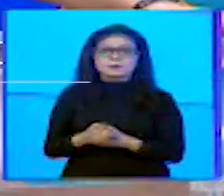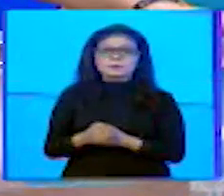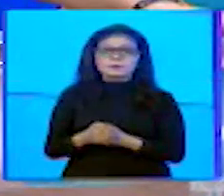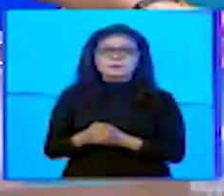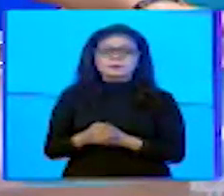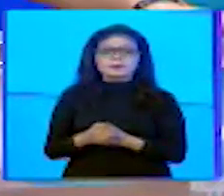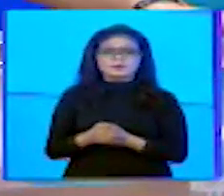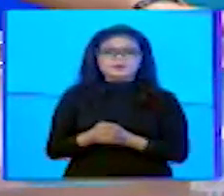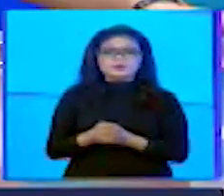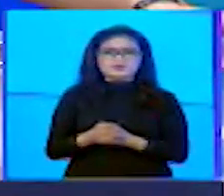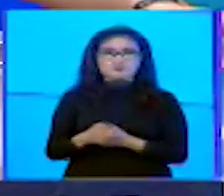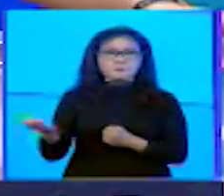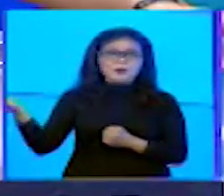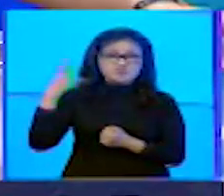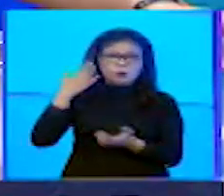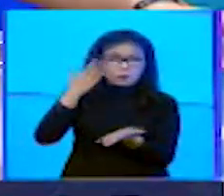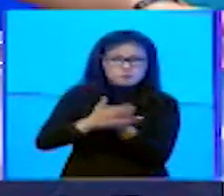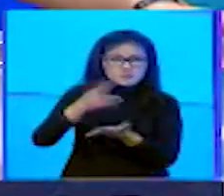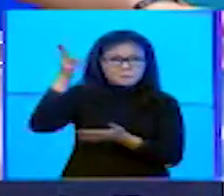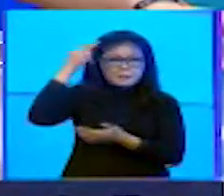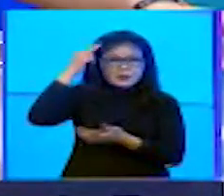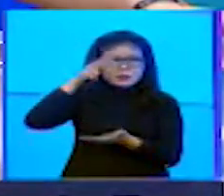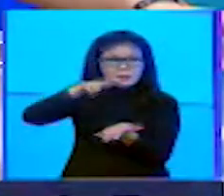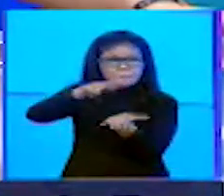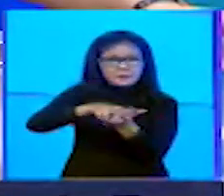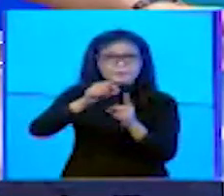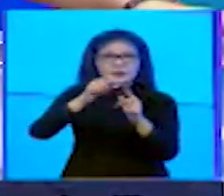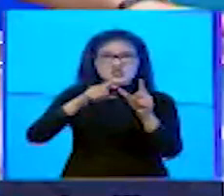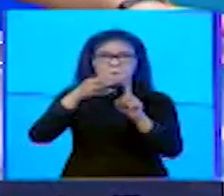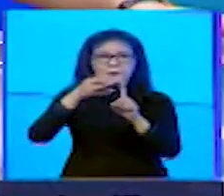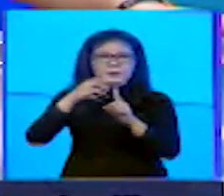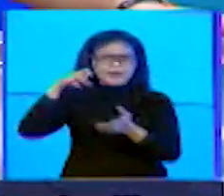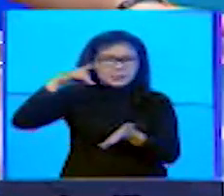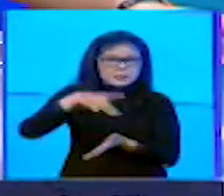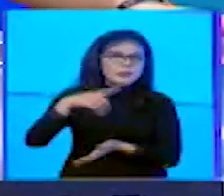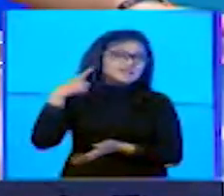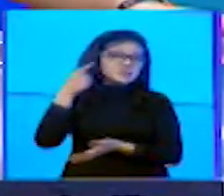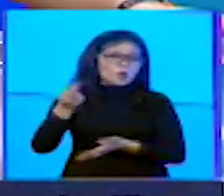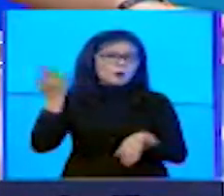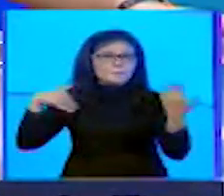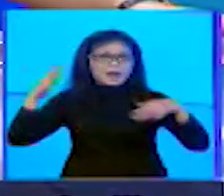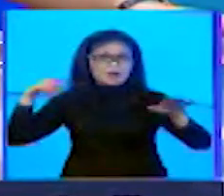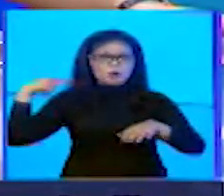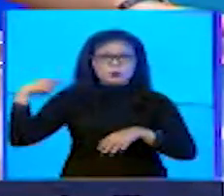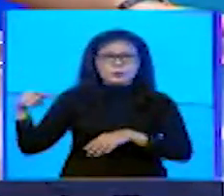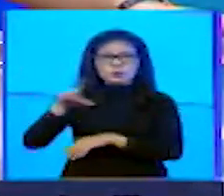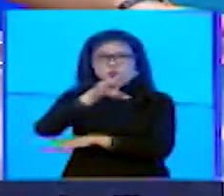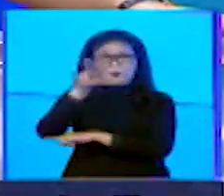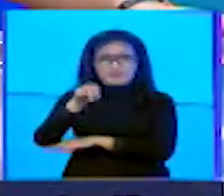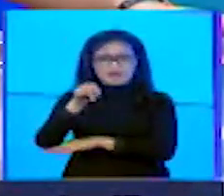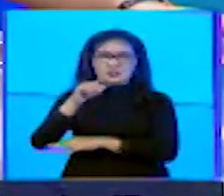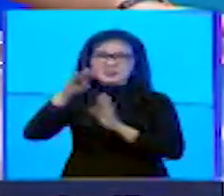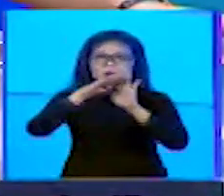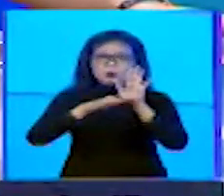Pemirsa, merespon keputusan pemerintah yang akan memberlakukan PSBB ketat di Jawa Bali, Gubernur Jawa Barat Ridwan Kamil menyiapkan aturan PSBB di Bodebek dan